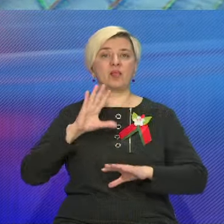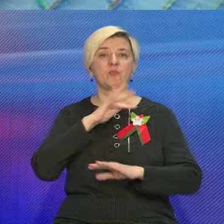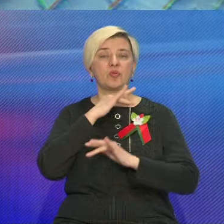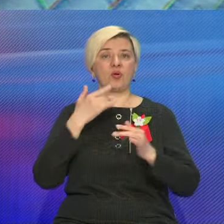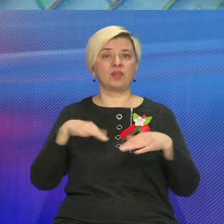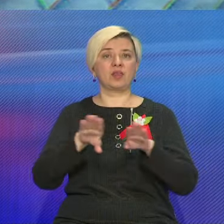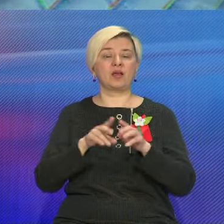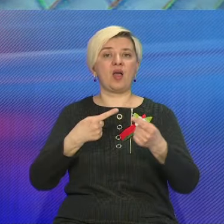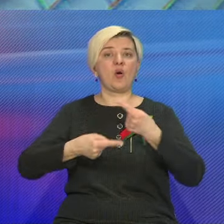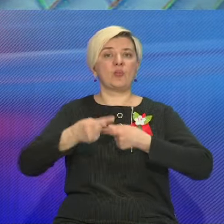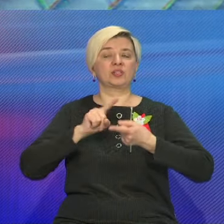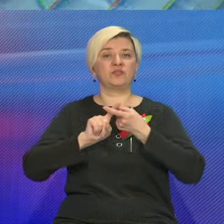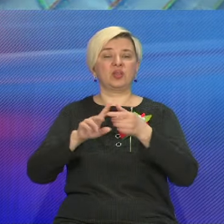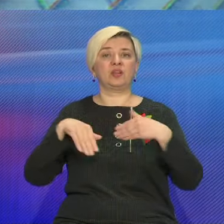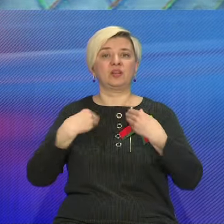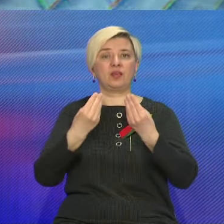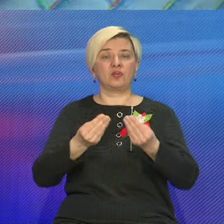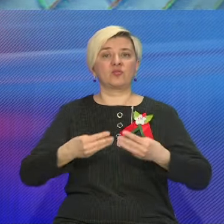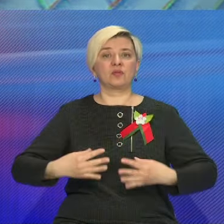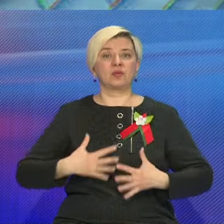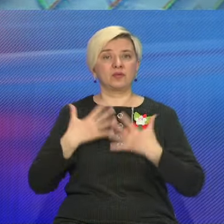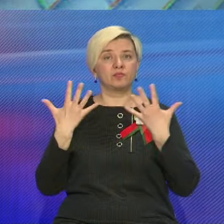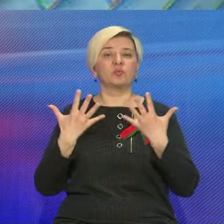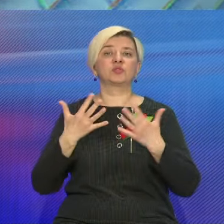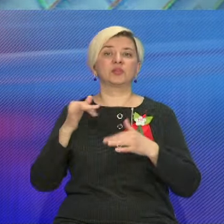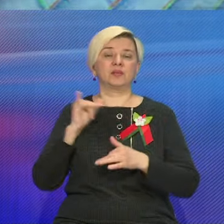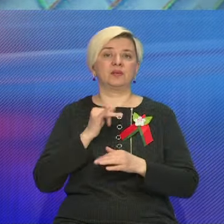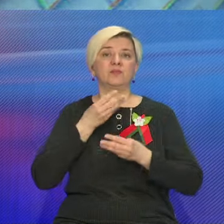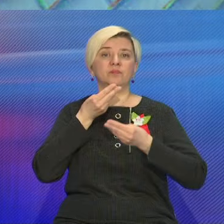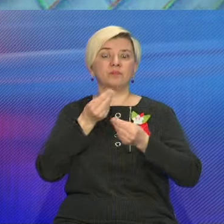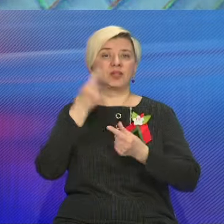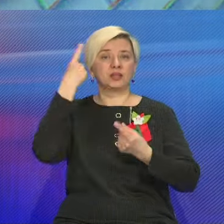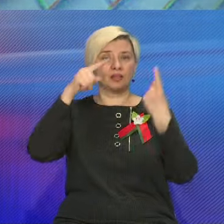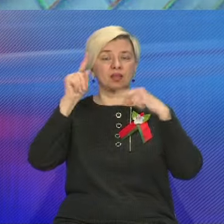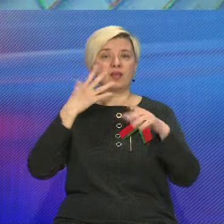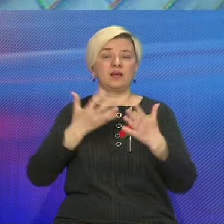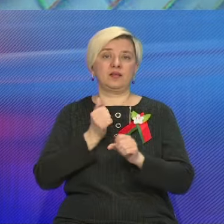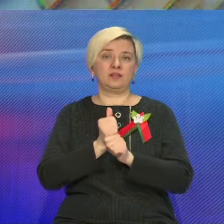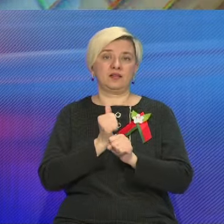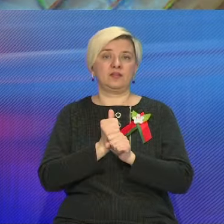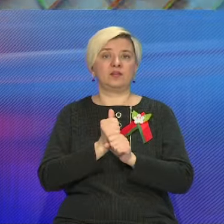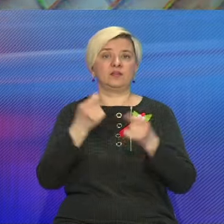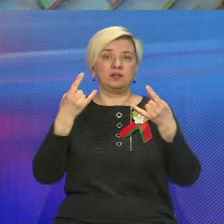дает новый импульс, натхняя на свежие идеи, которые делают отмысловыми будни радиотелебачения.